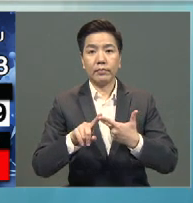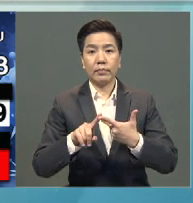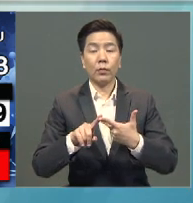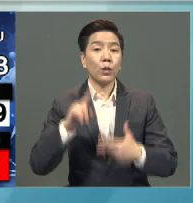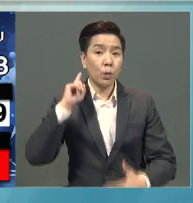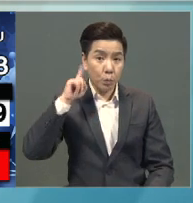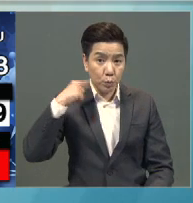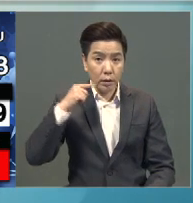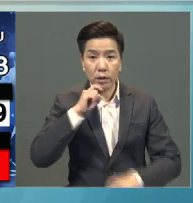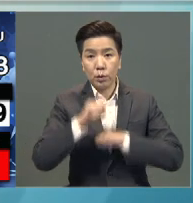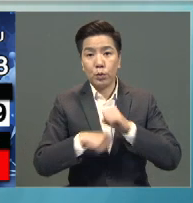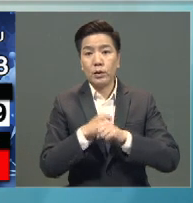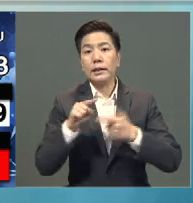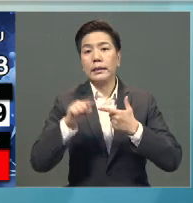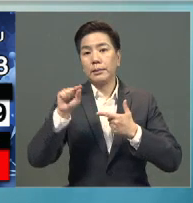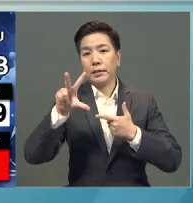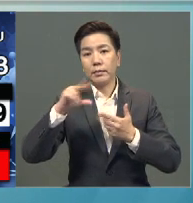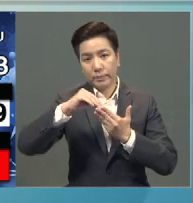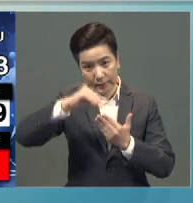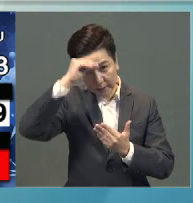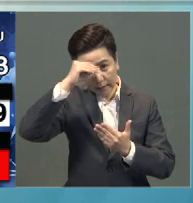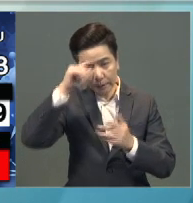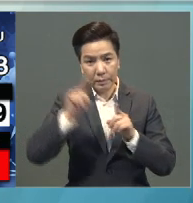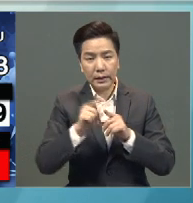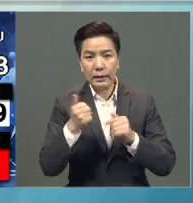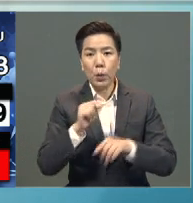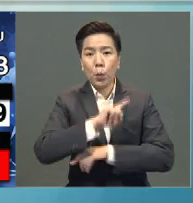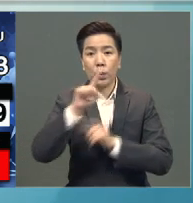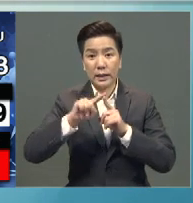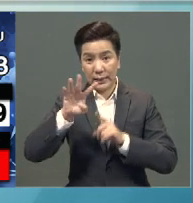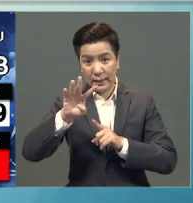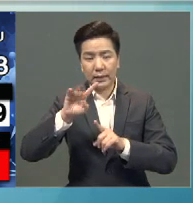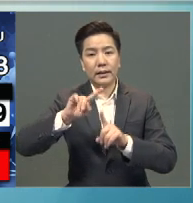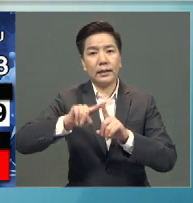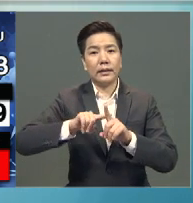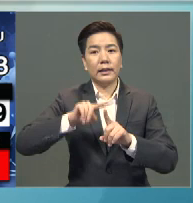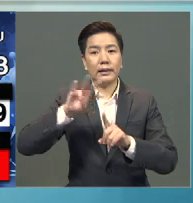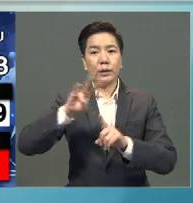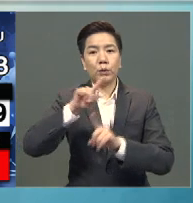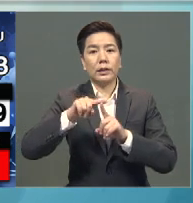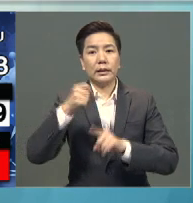และก็พบว่ายืนยันแต่ไม่มีอาการคนที่สองครับเพศหญิงอายุ23ปีนักศึกษาเหมือนกันครับก็มาตรวจใน Day 4วันที่ 14